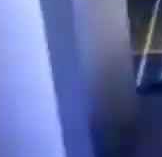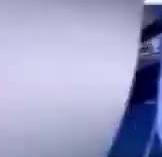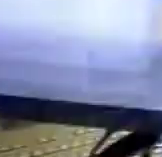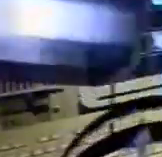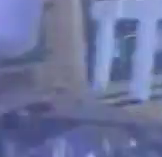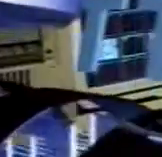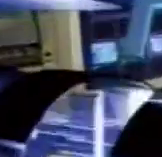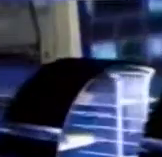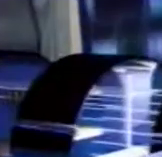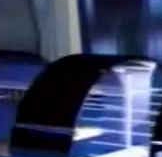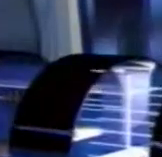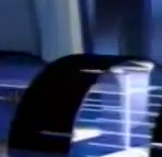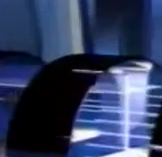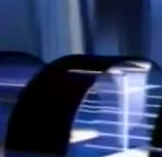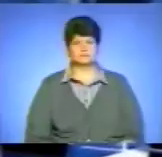Музика